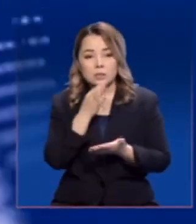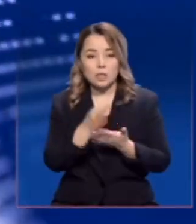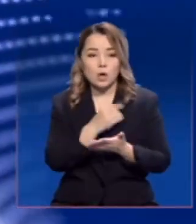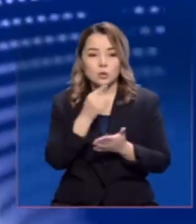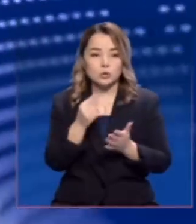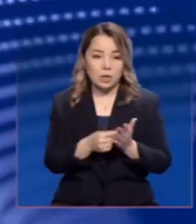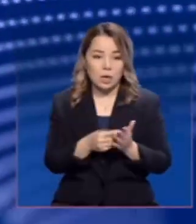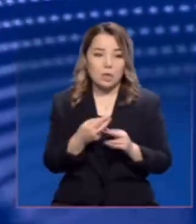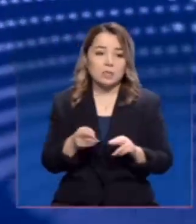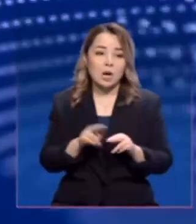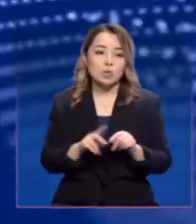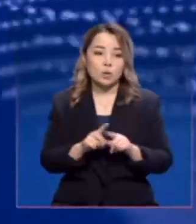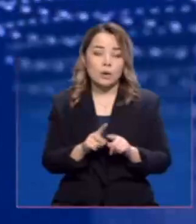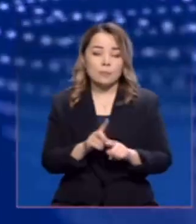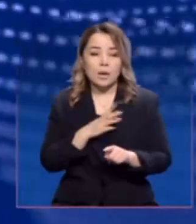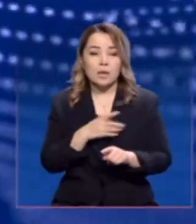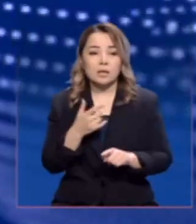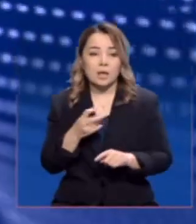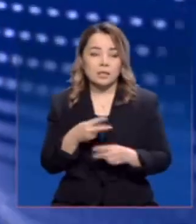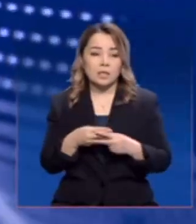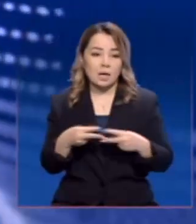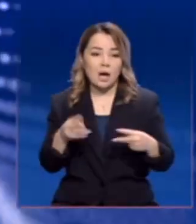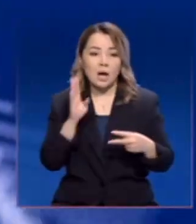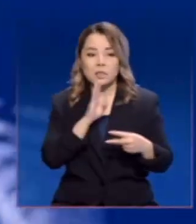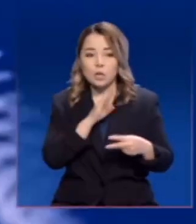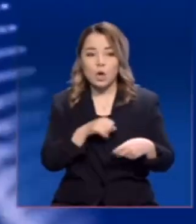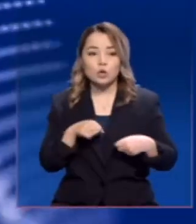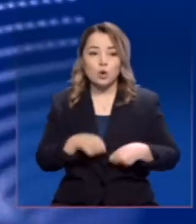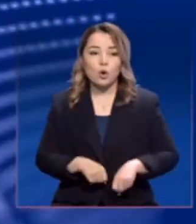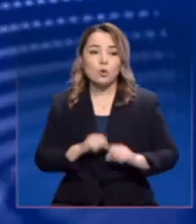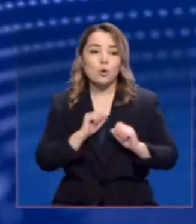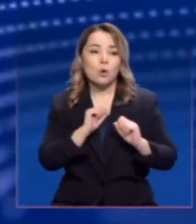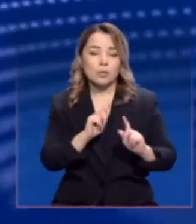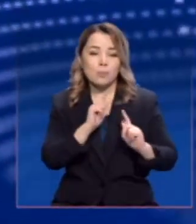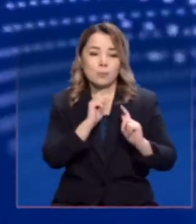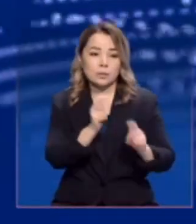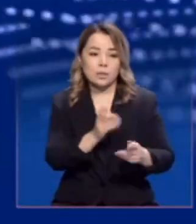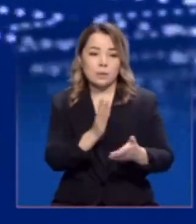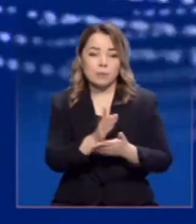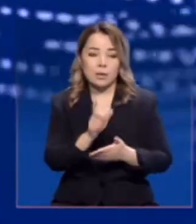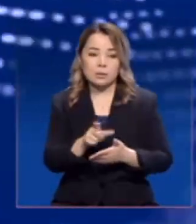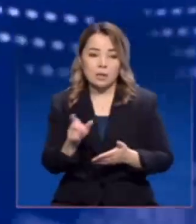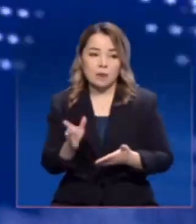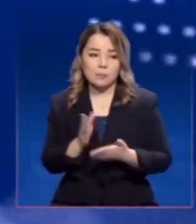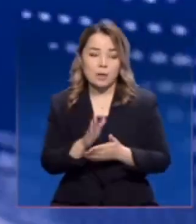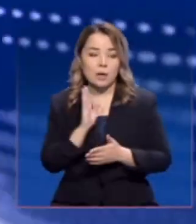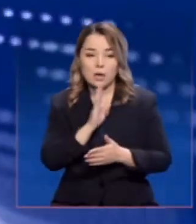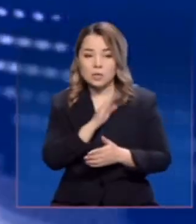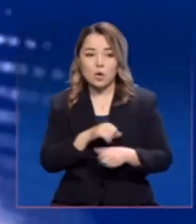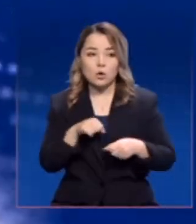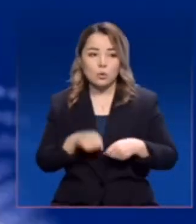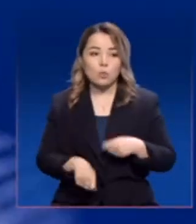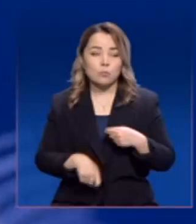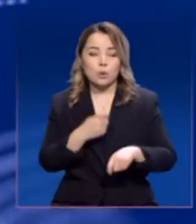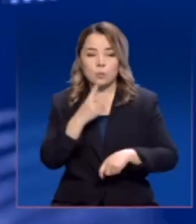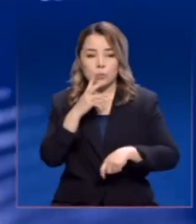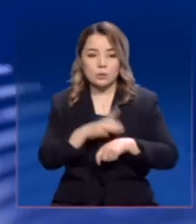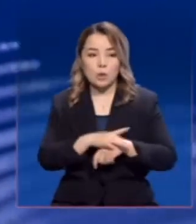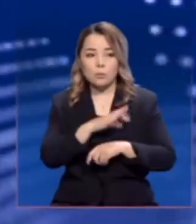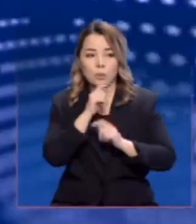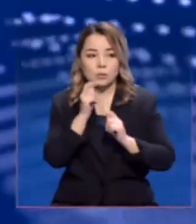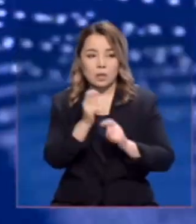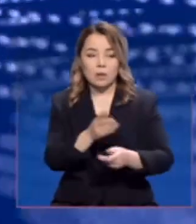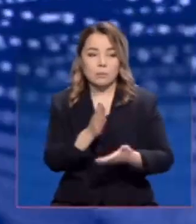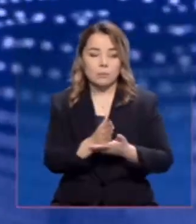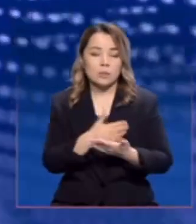туады. Өйткені бұл гендерлік теңдік пен әйелдер құқығын қорғаушыларға берілетін марапат. Демек, әйел құқығы көп бұзылатын елдердің сыйлықты